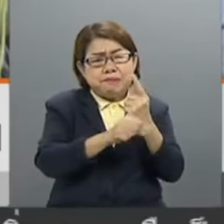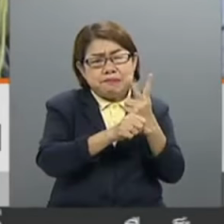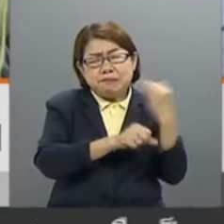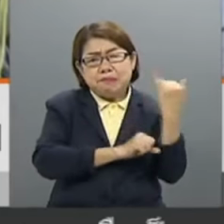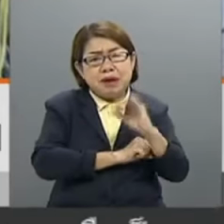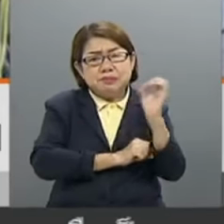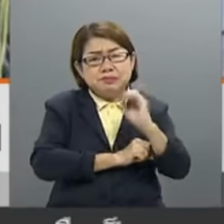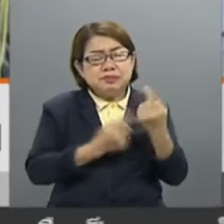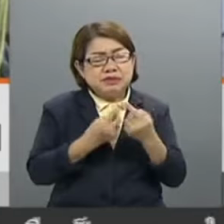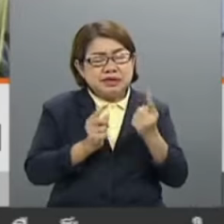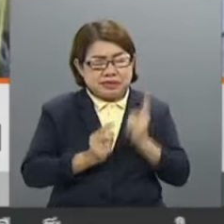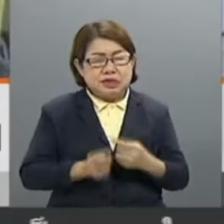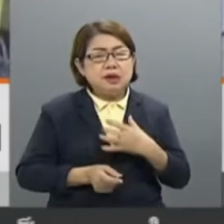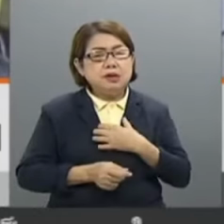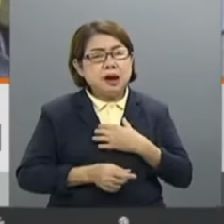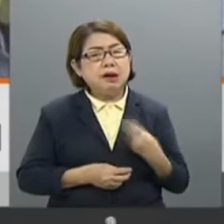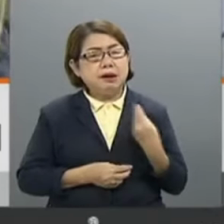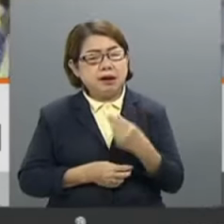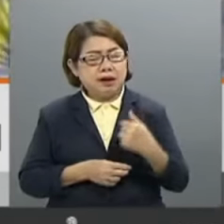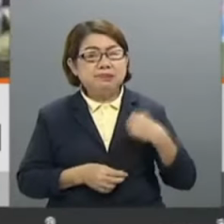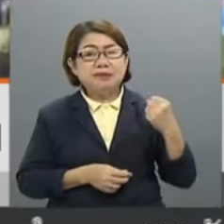ช่วงของสถานการณ์ที่ผ่านมาค่ะ